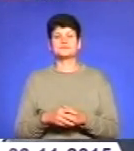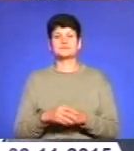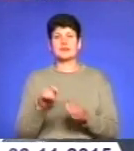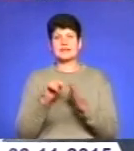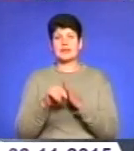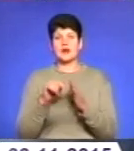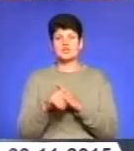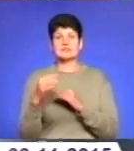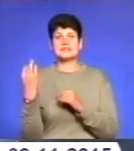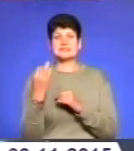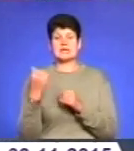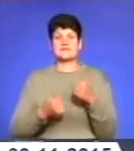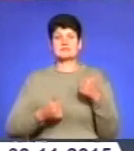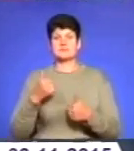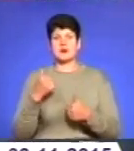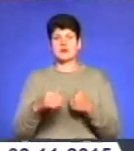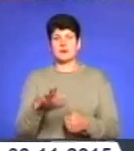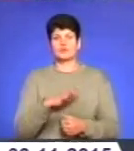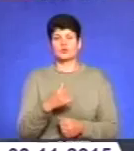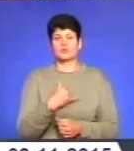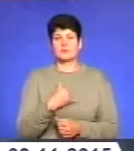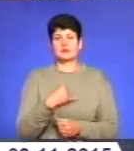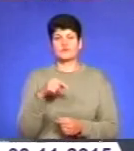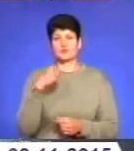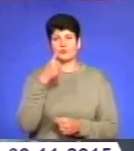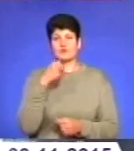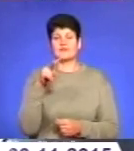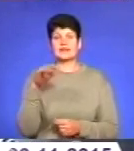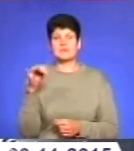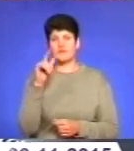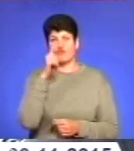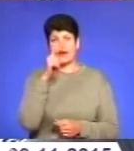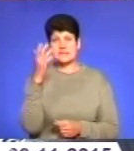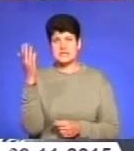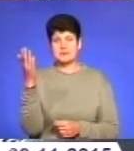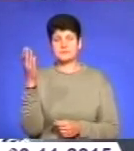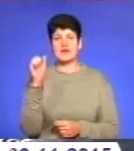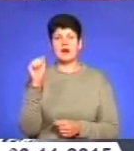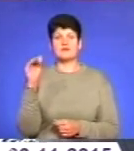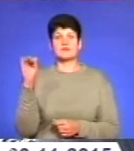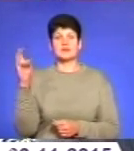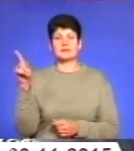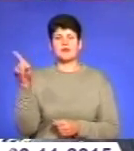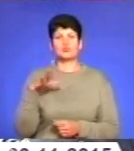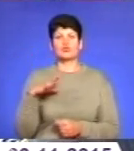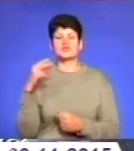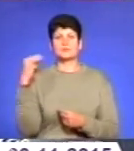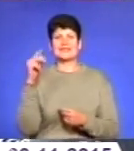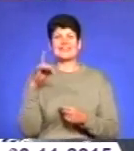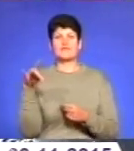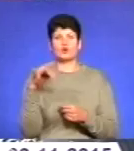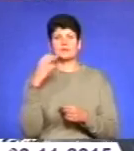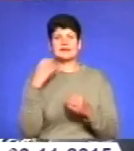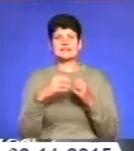Значить, самі такі цікаві змагання в мене були цього року в липні в Греції, в Афінах. Там був чемпіонат Європи